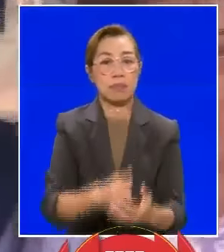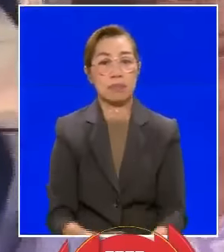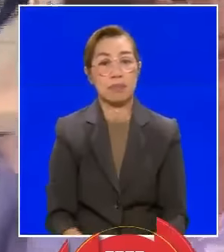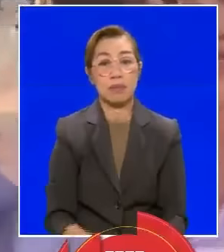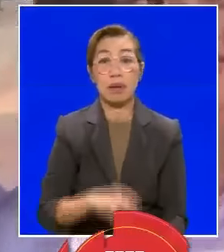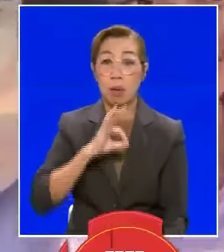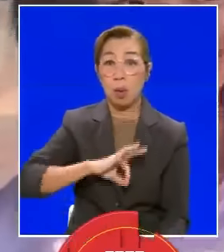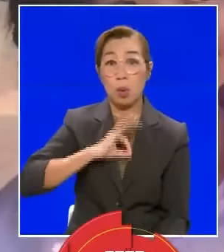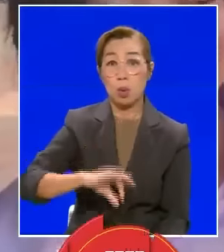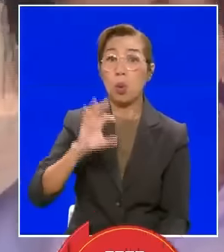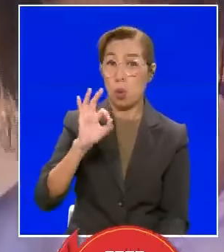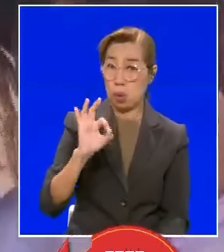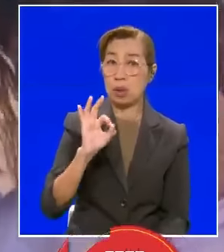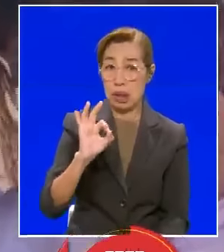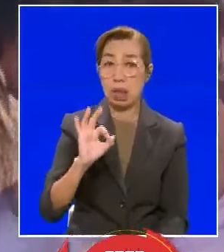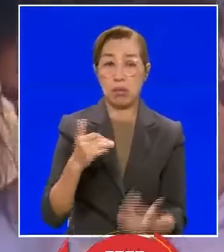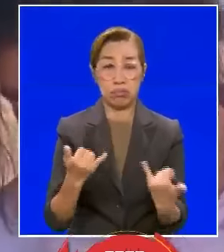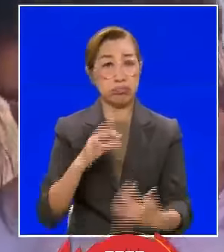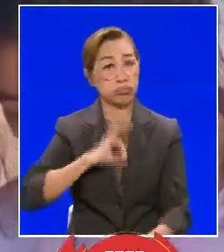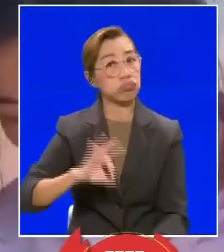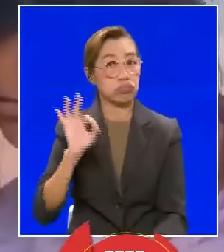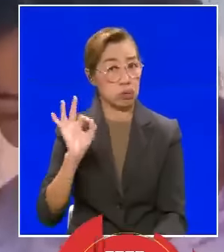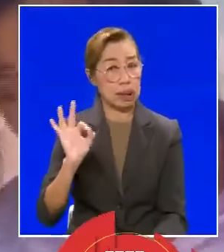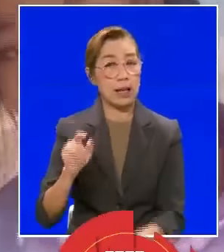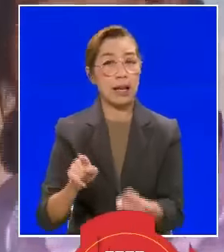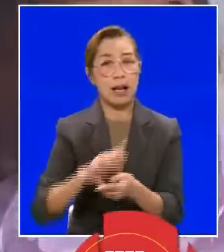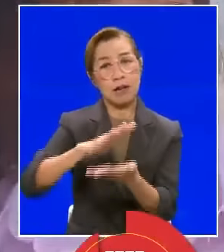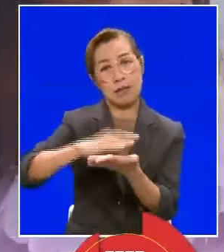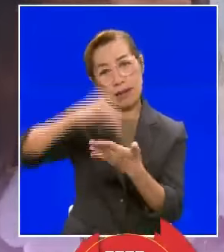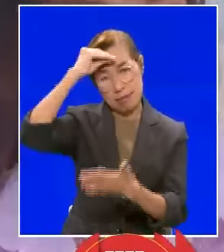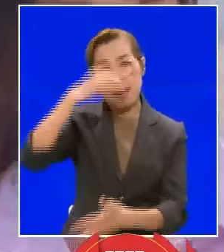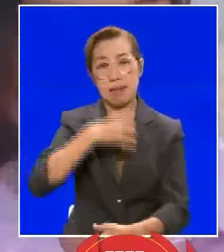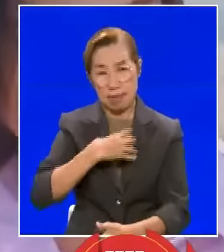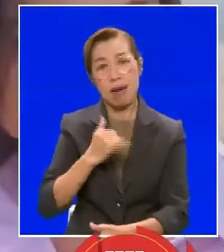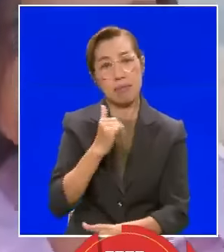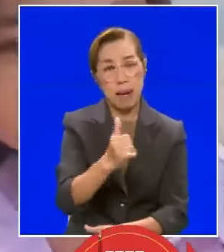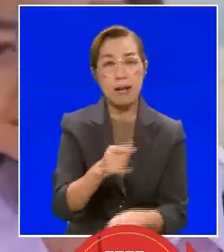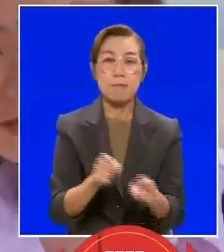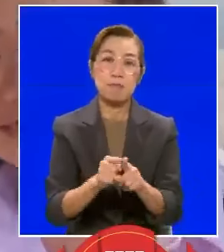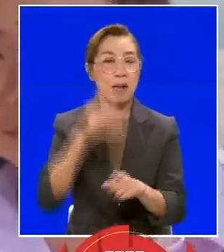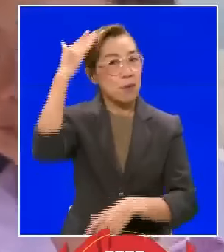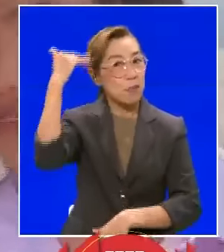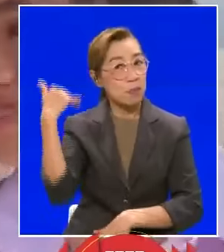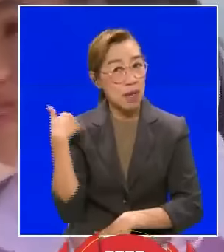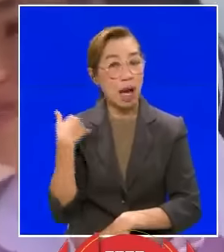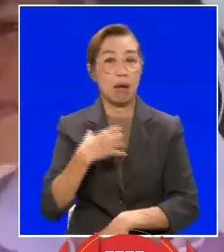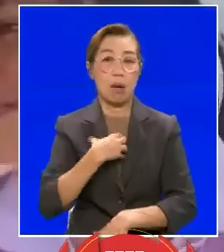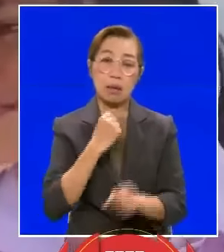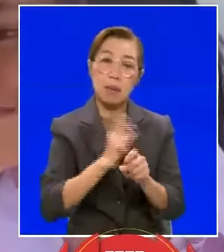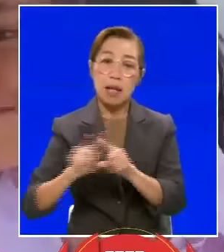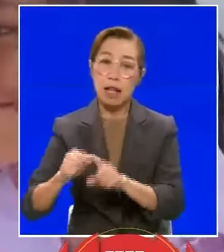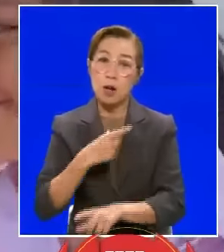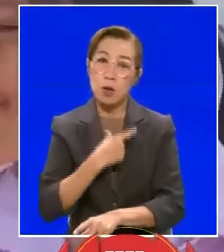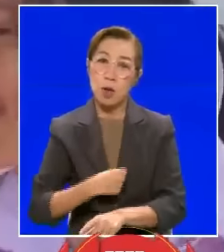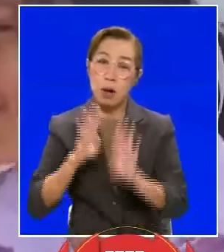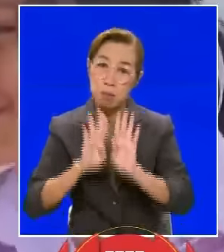โอเคนะคะโอเคมากเลยแบบมันก็อยากมาเรียนอะอะไรอย่างเงี้ยแบบเราได้ไว้ผมเราได้ทำในสิ่งที่เราชอบแล้วอะไรอย่